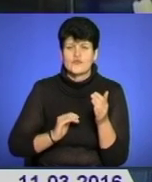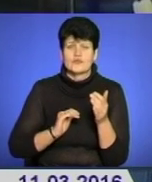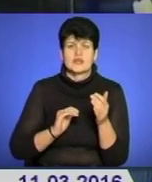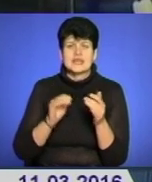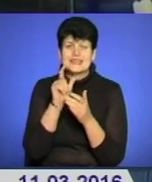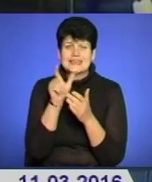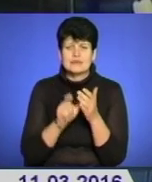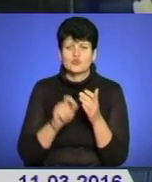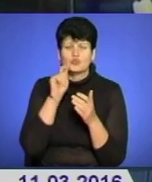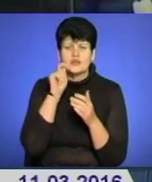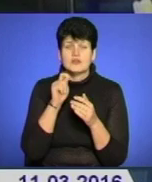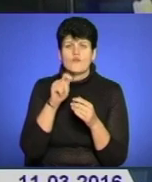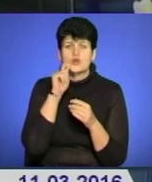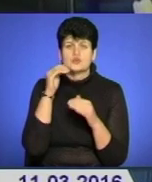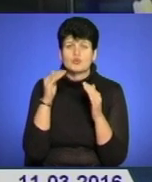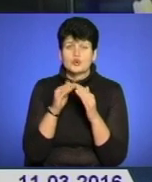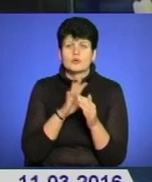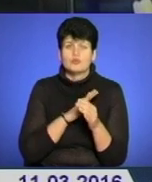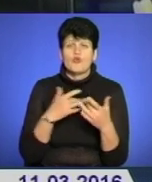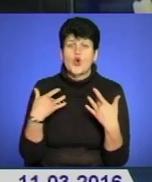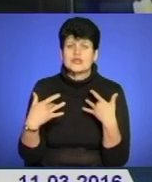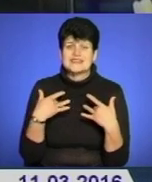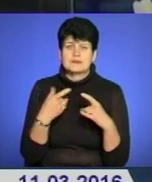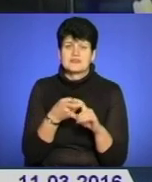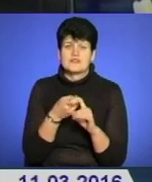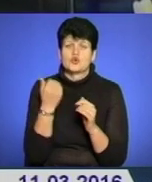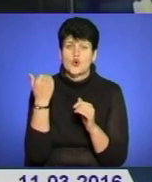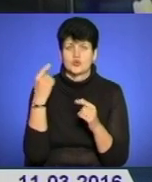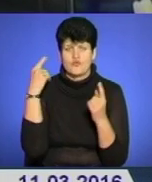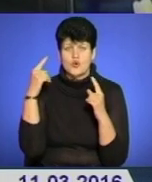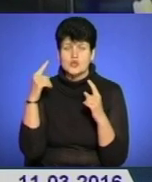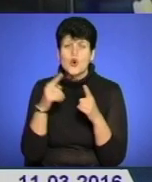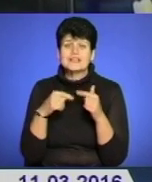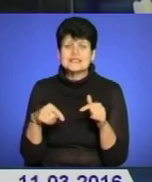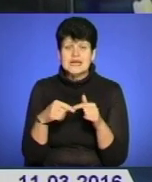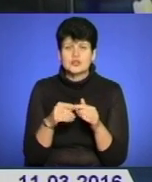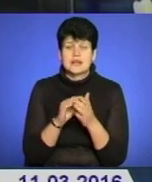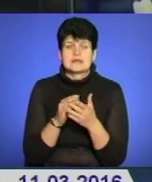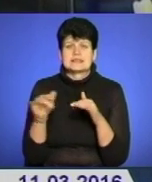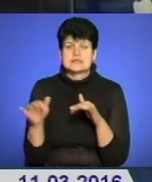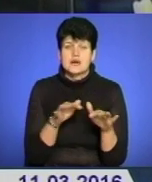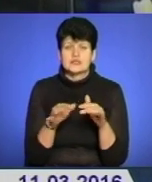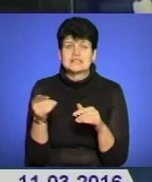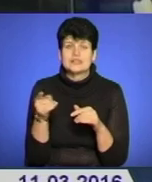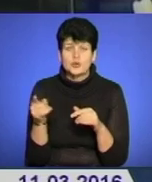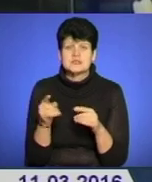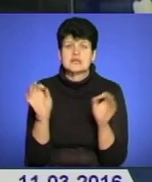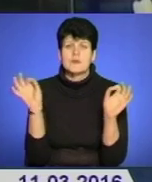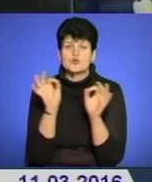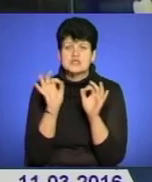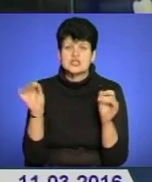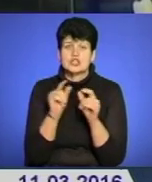в Українському домі «Перемога» відбувся концерт, присвячений його творчості. Організатори мистецького заходу – Тернопільська музична школа номер